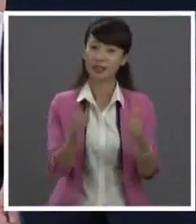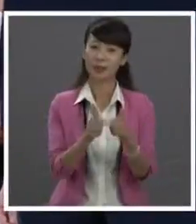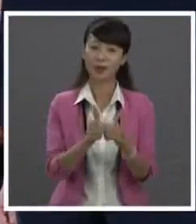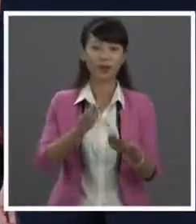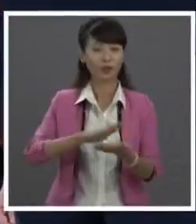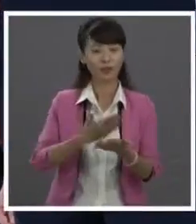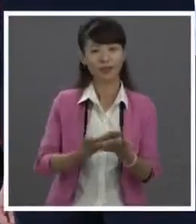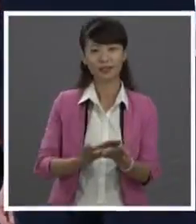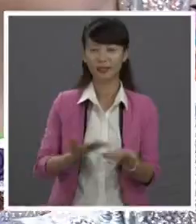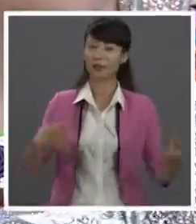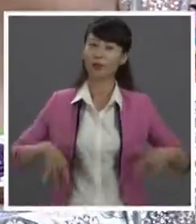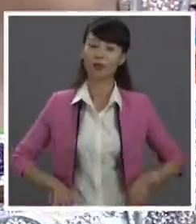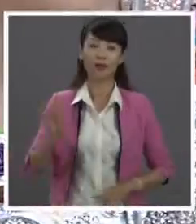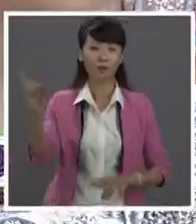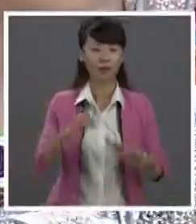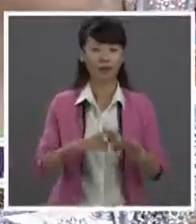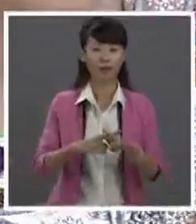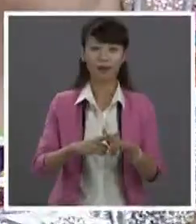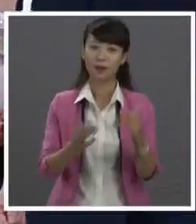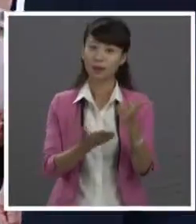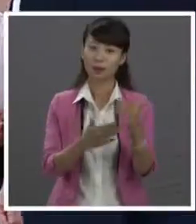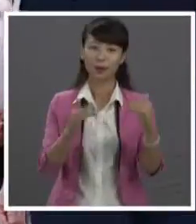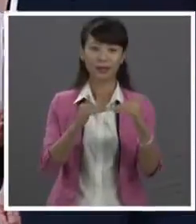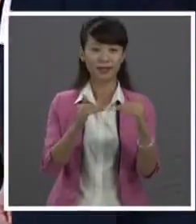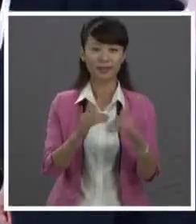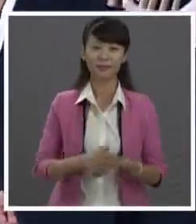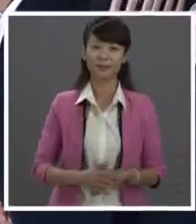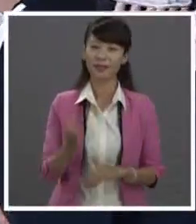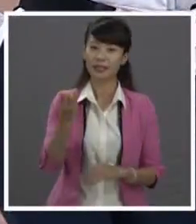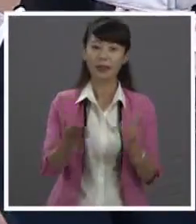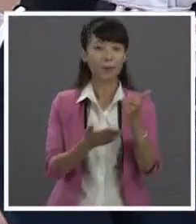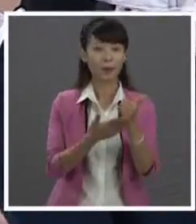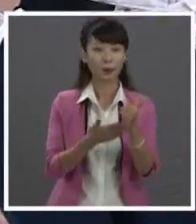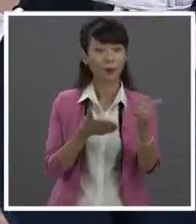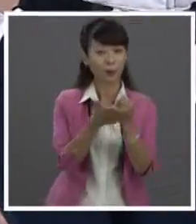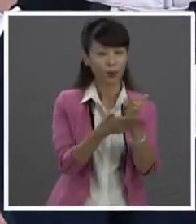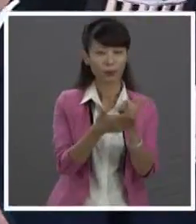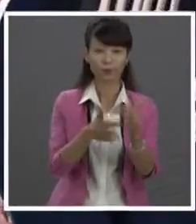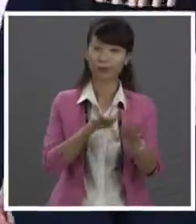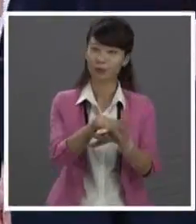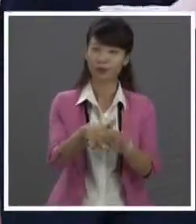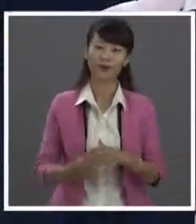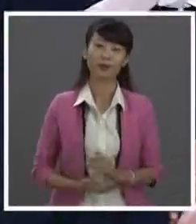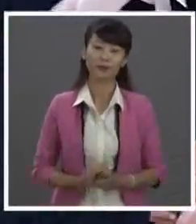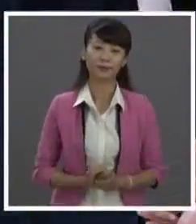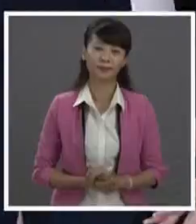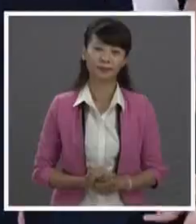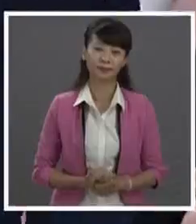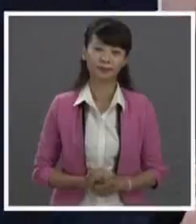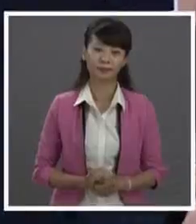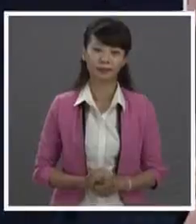屁股后面一个小板凳，小屁股都已经磨出血了。哎呀，你看 出